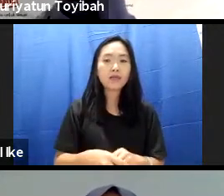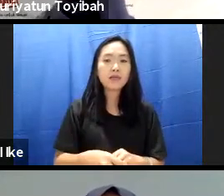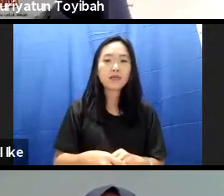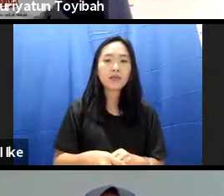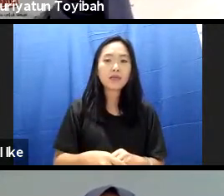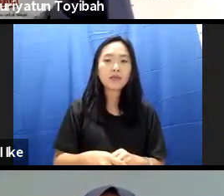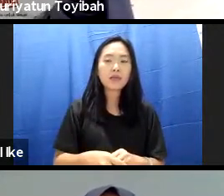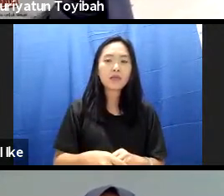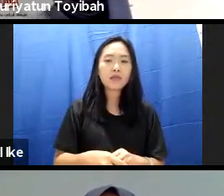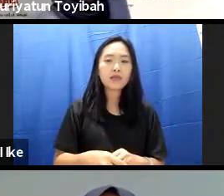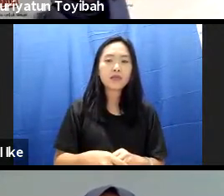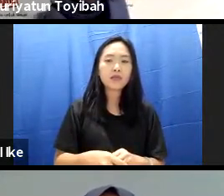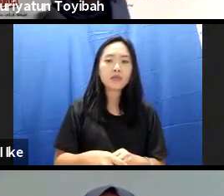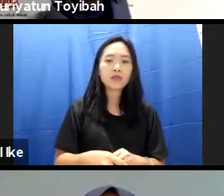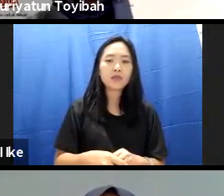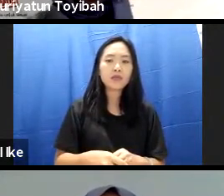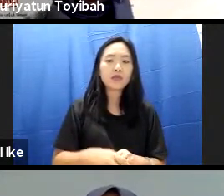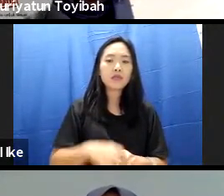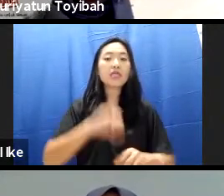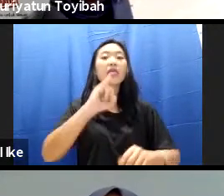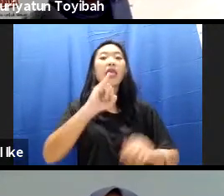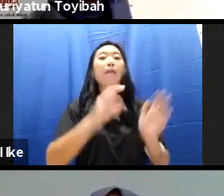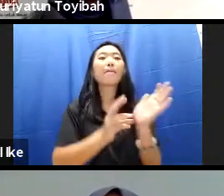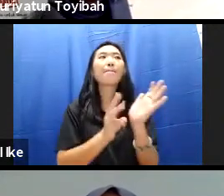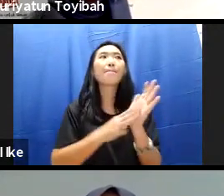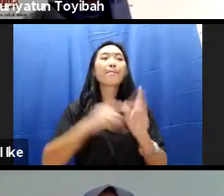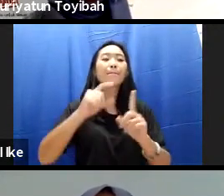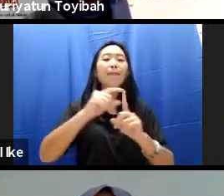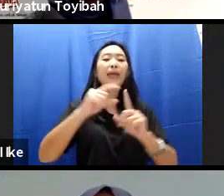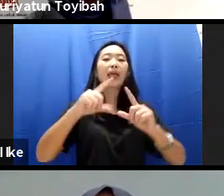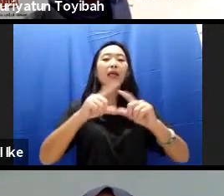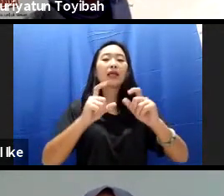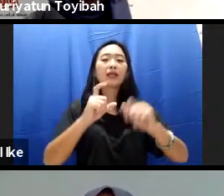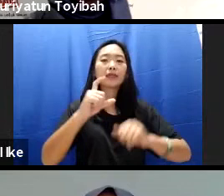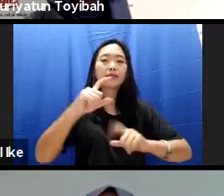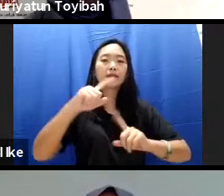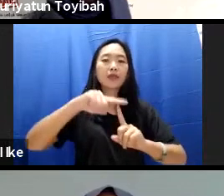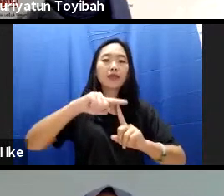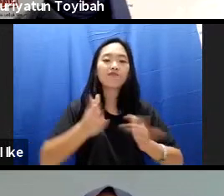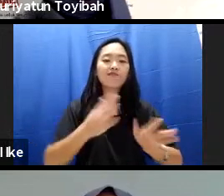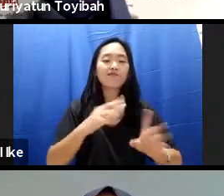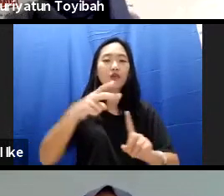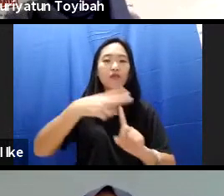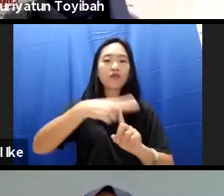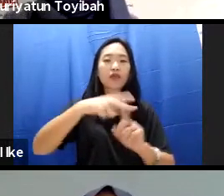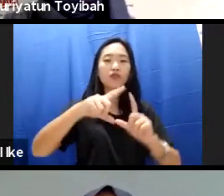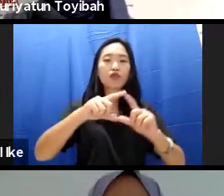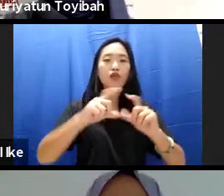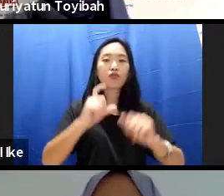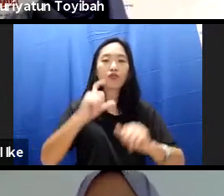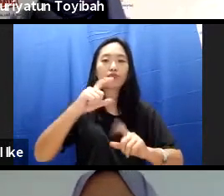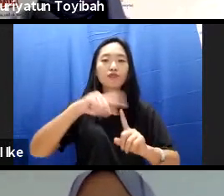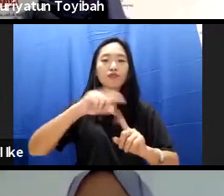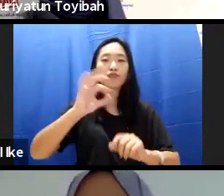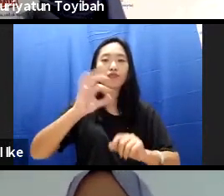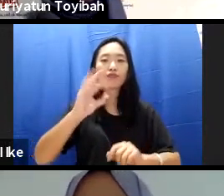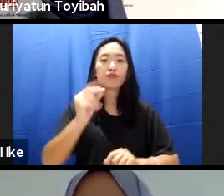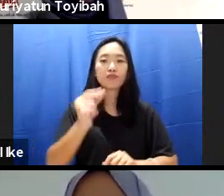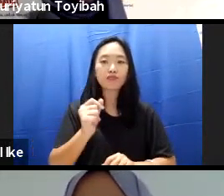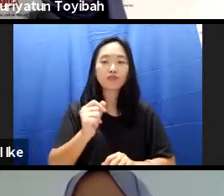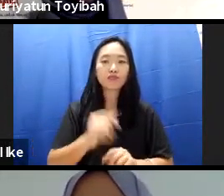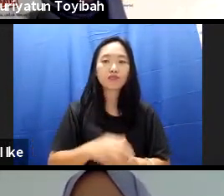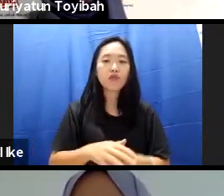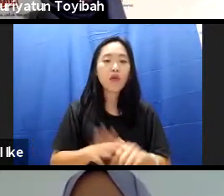impact factor-nya atau apalah seperti itu gitu ya. Dari apa namanya, dari situ aja misalnya bagaimana perempuan banyak